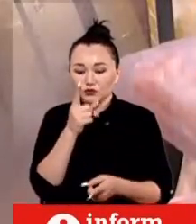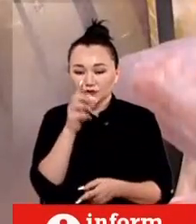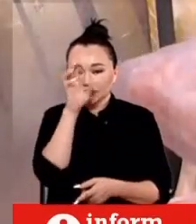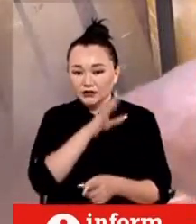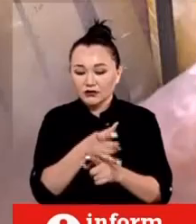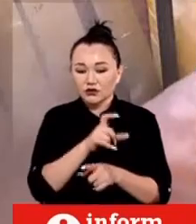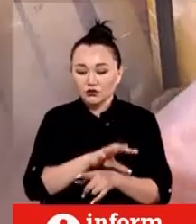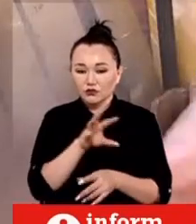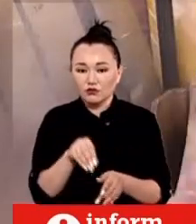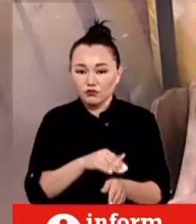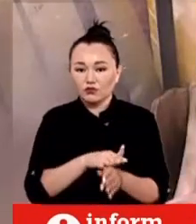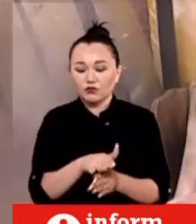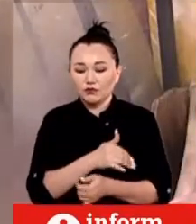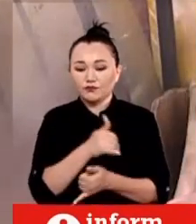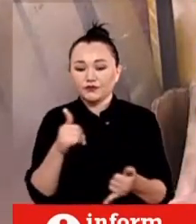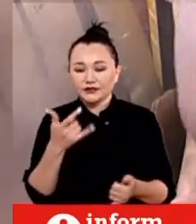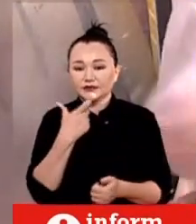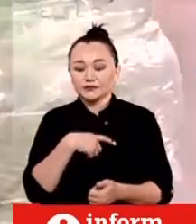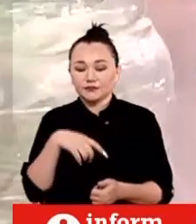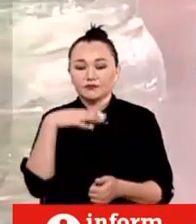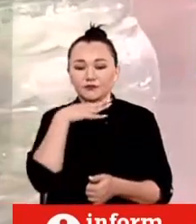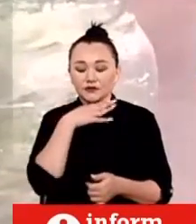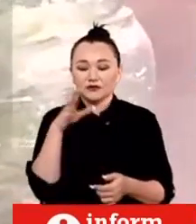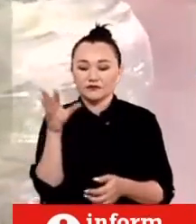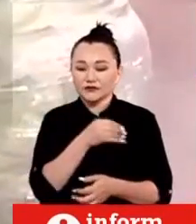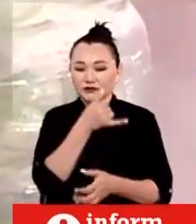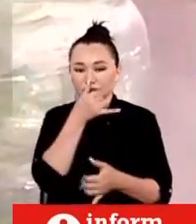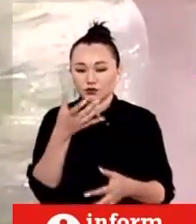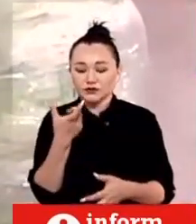которая практически полностью обеспечивает себя мясом, не все